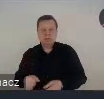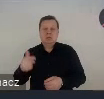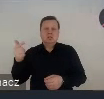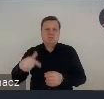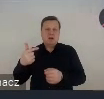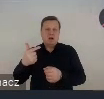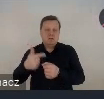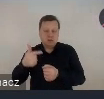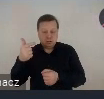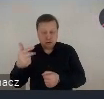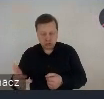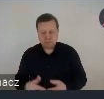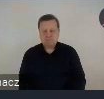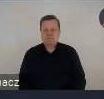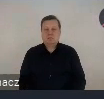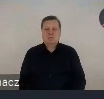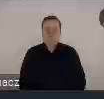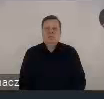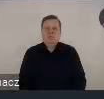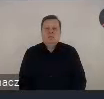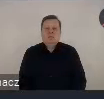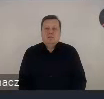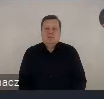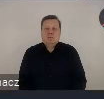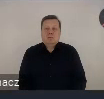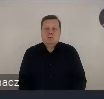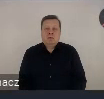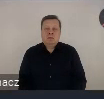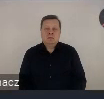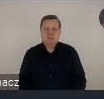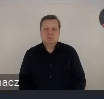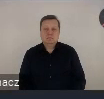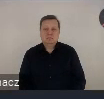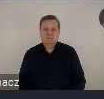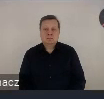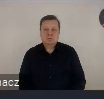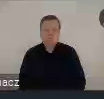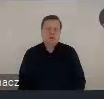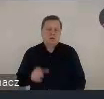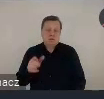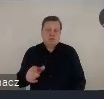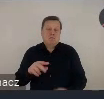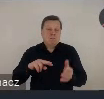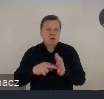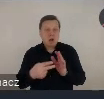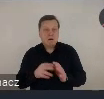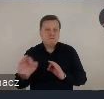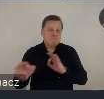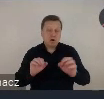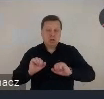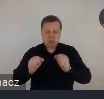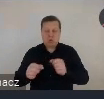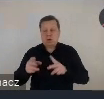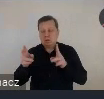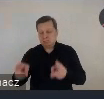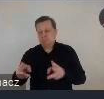rok 2023 i w tym czasie będzie można realizować zaplanowane działania.